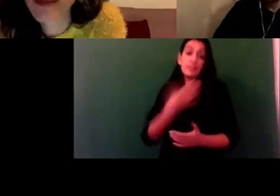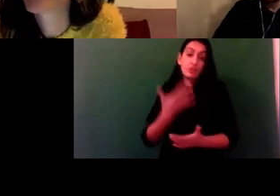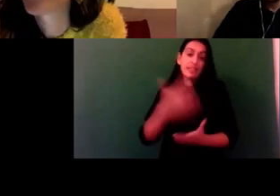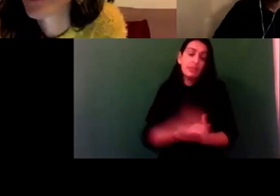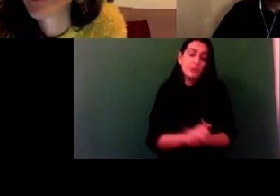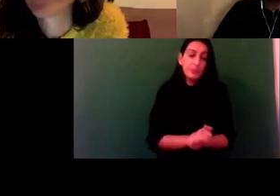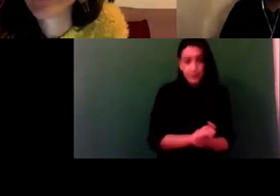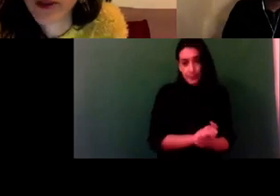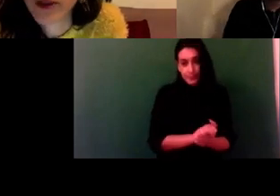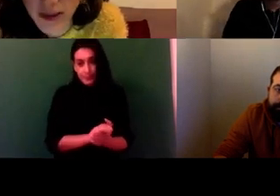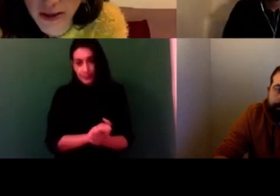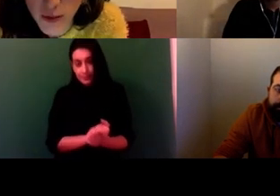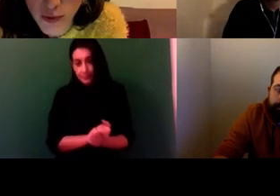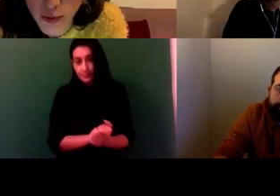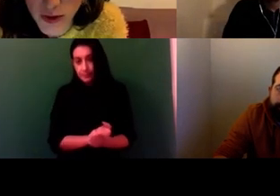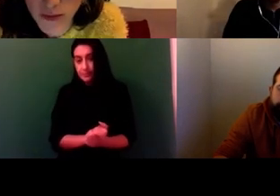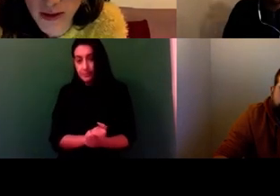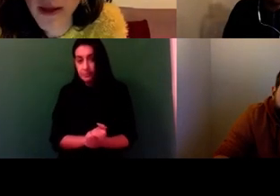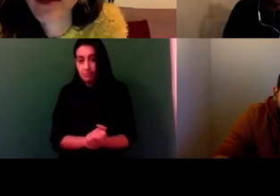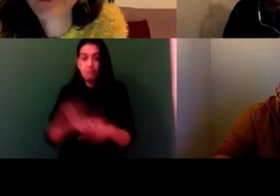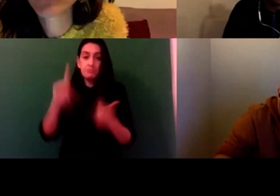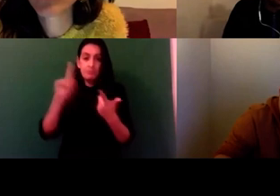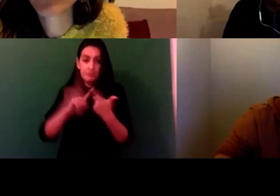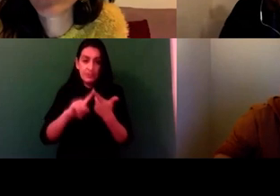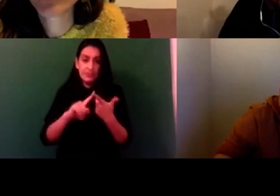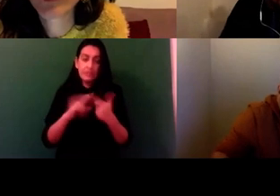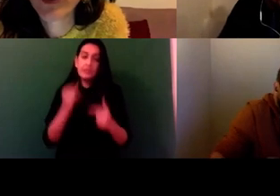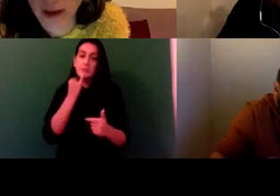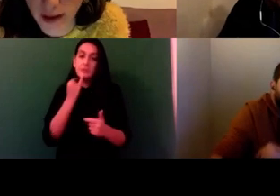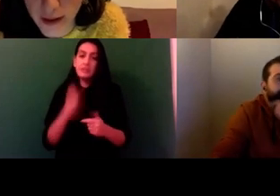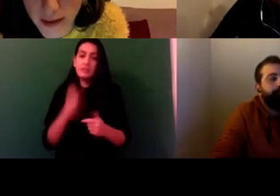ederiz. Şimdi ikinci konuşmacımız Hayrettin Günç.